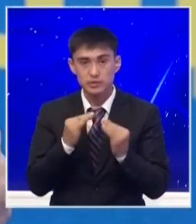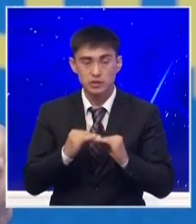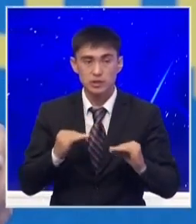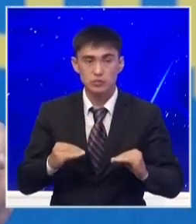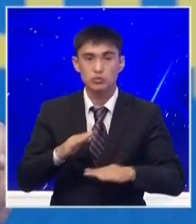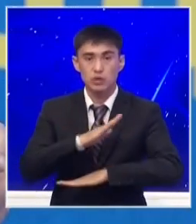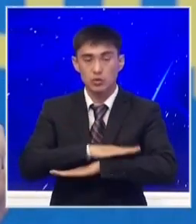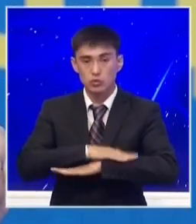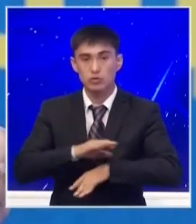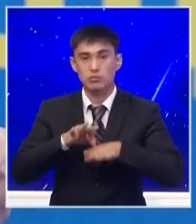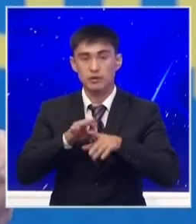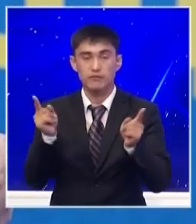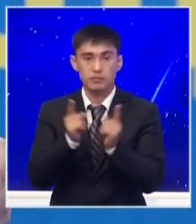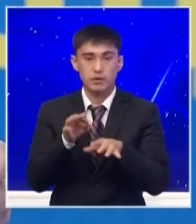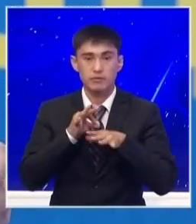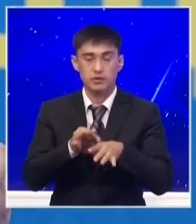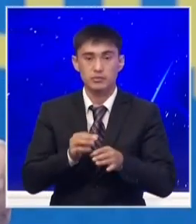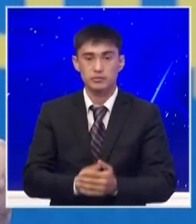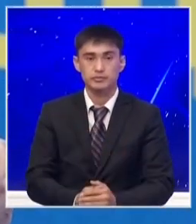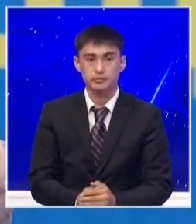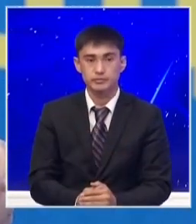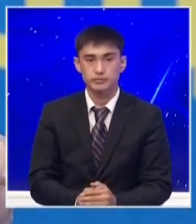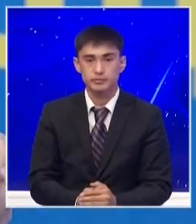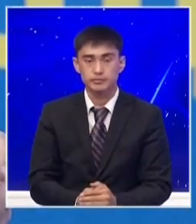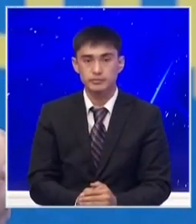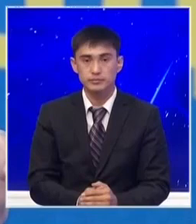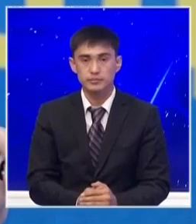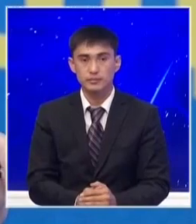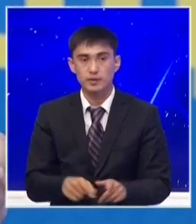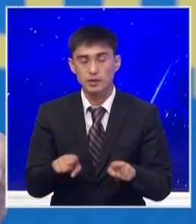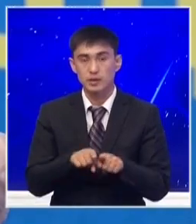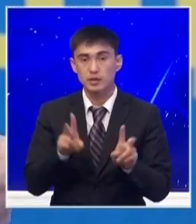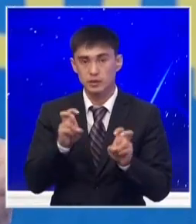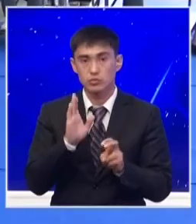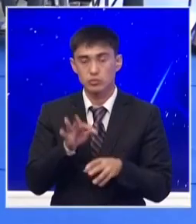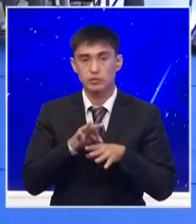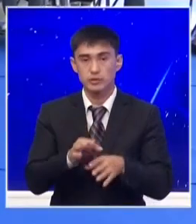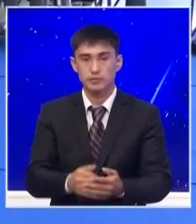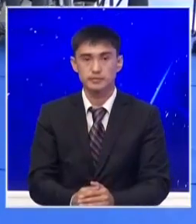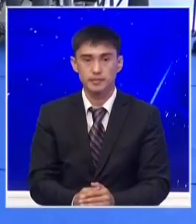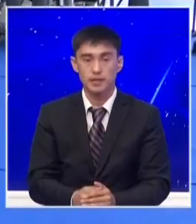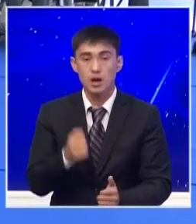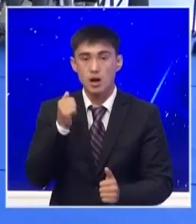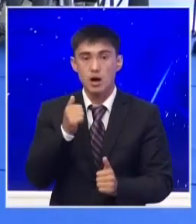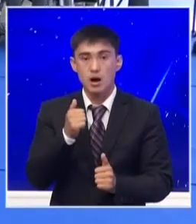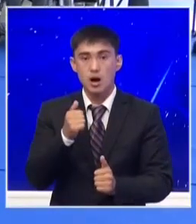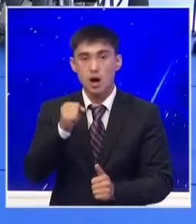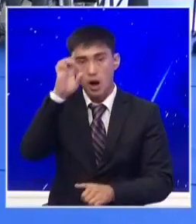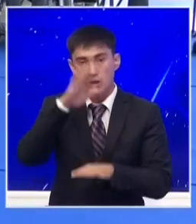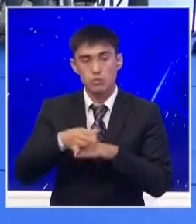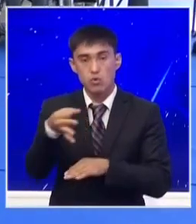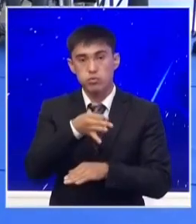уроки, открытые встречи на такие закрытые темы. Также аким области предложил